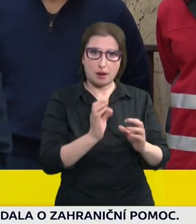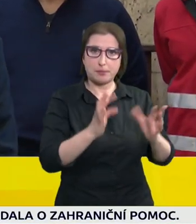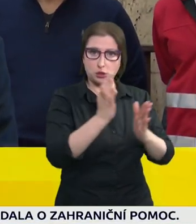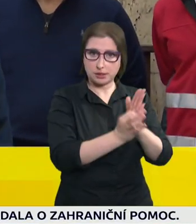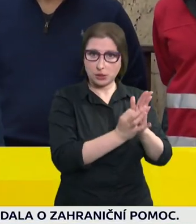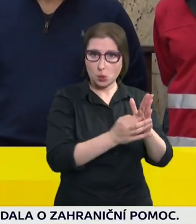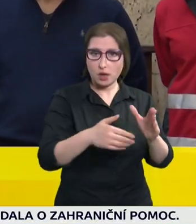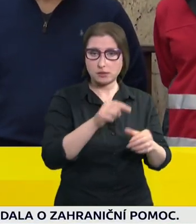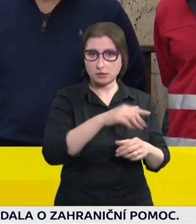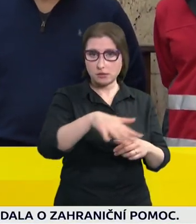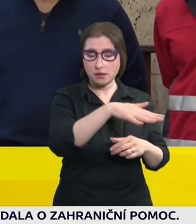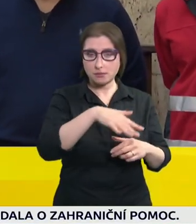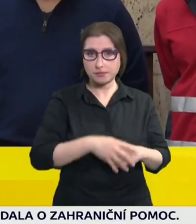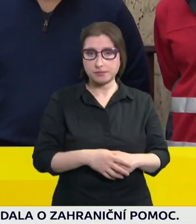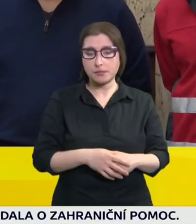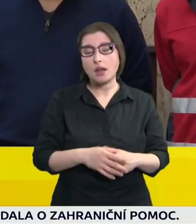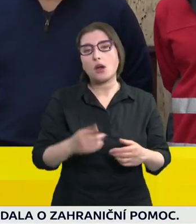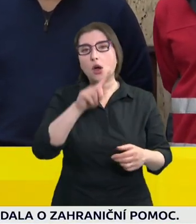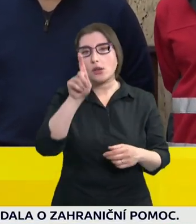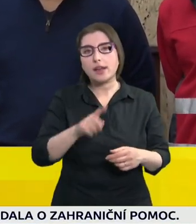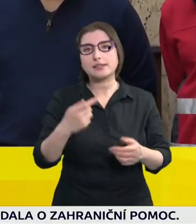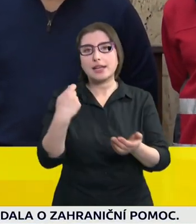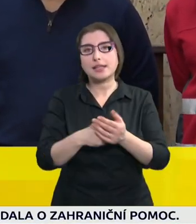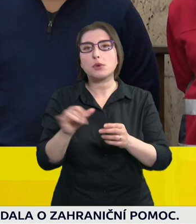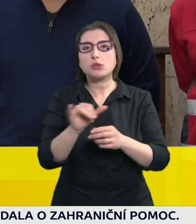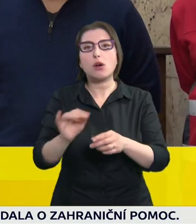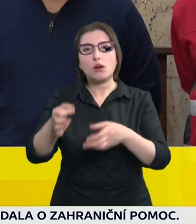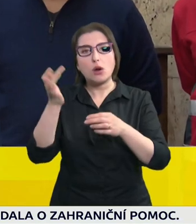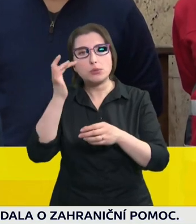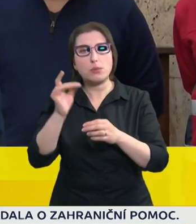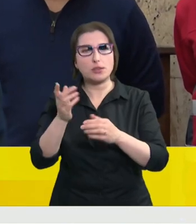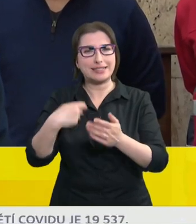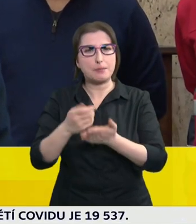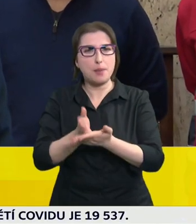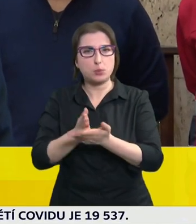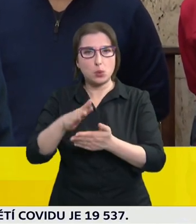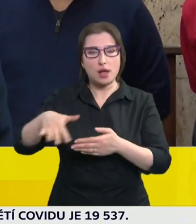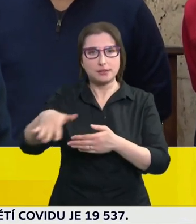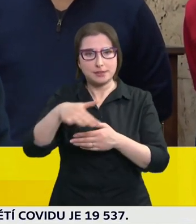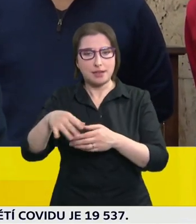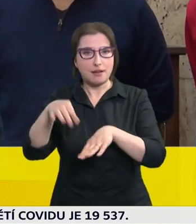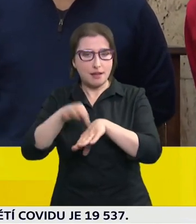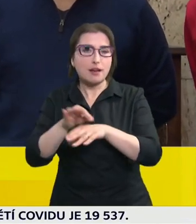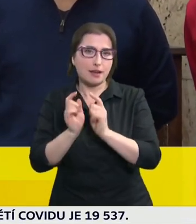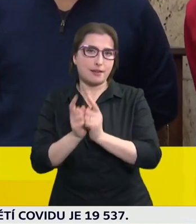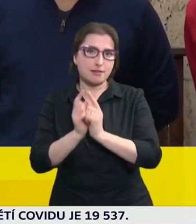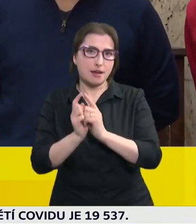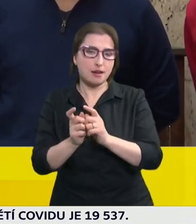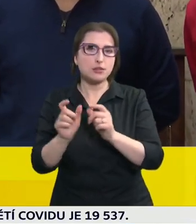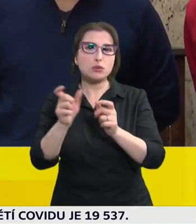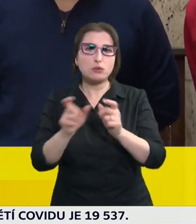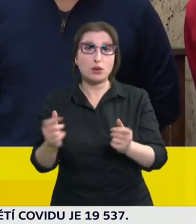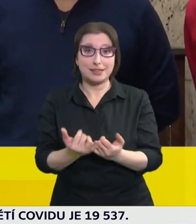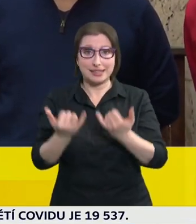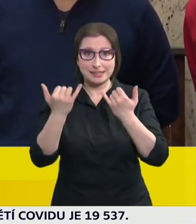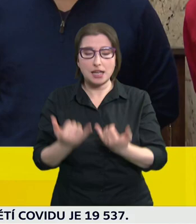Otázka možného využití pomoci tzv. Ambulantních specialistů je v jednání, jelikož v tuto chvíli při očekávané